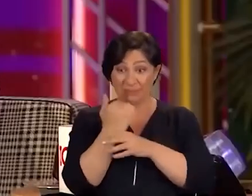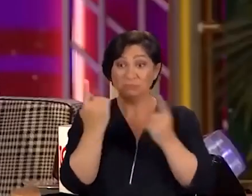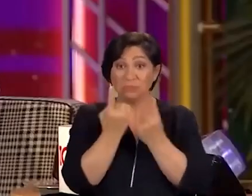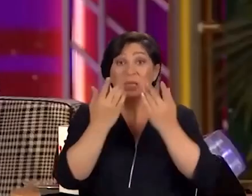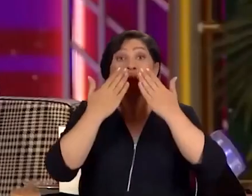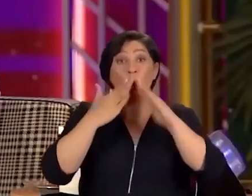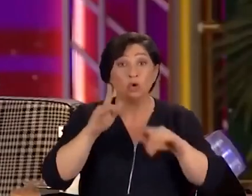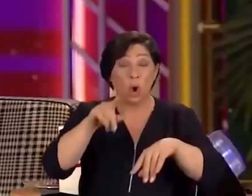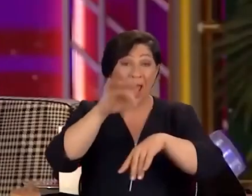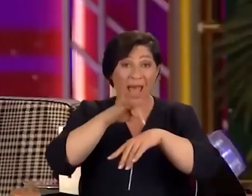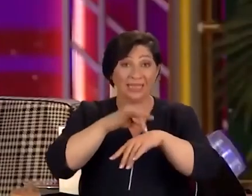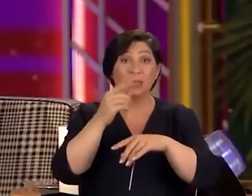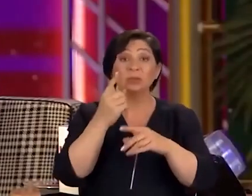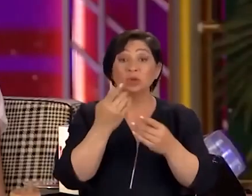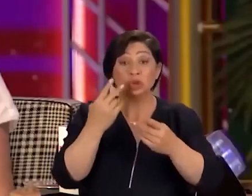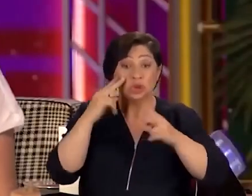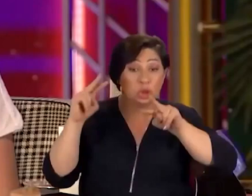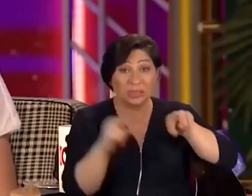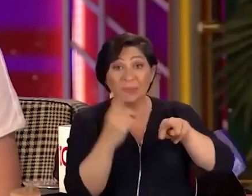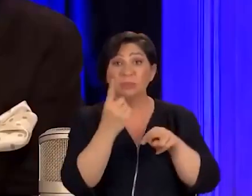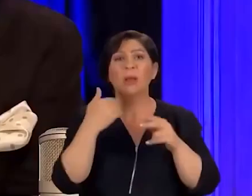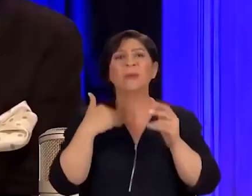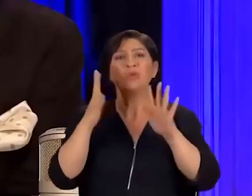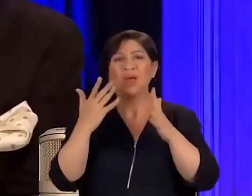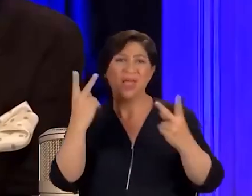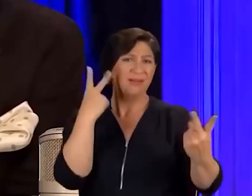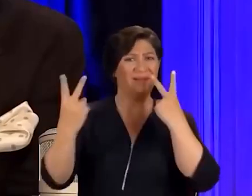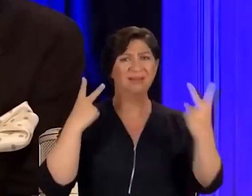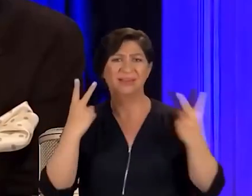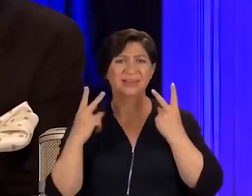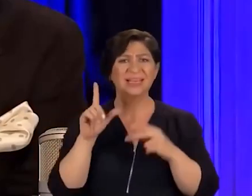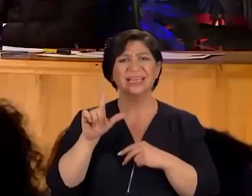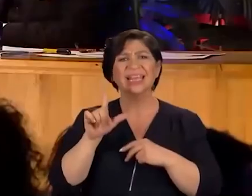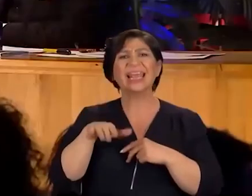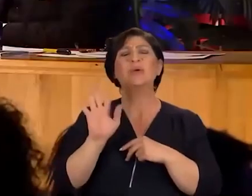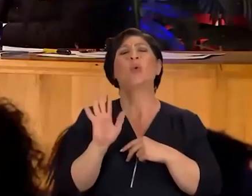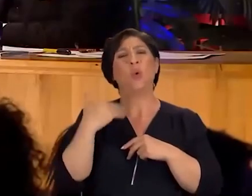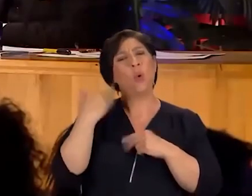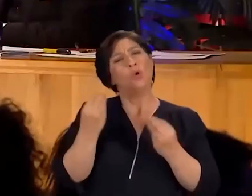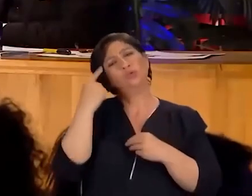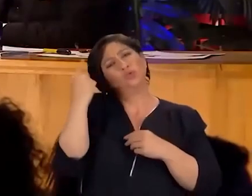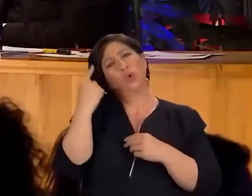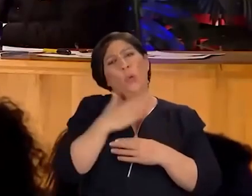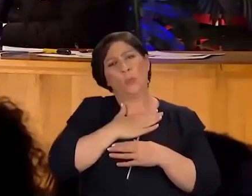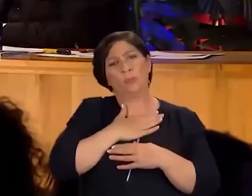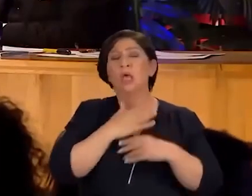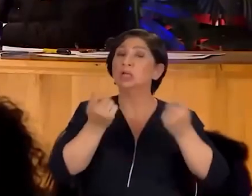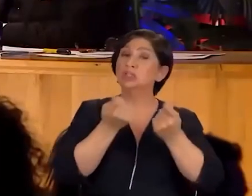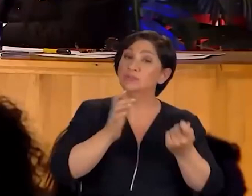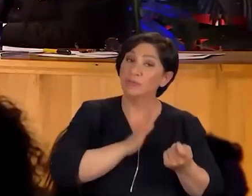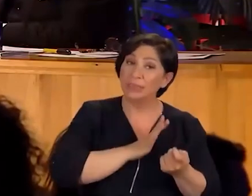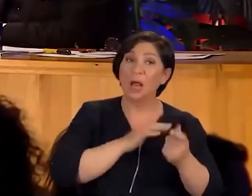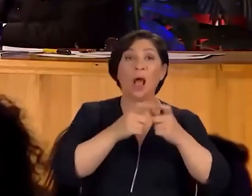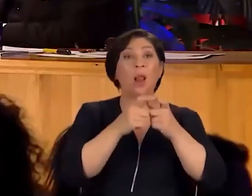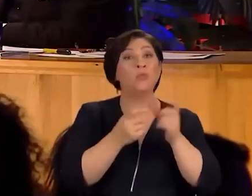bir şeyin yoksa o anda, sunacağım bir şeyin yoksa çok ortada olunması gerektiğine inananlardan da değilim. Bir işin vardır, bir